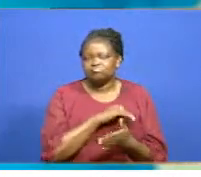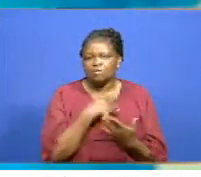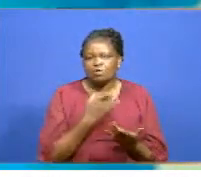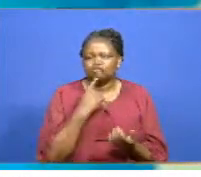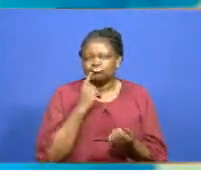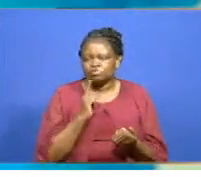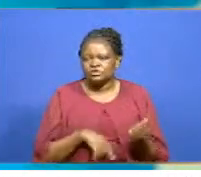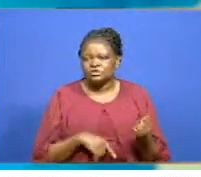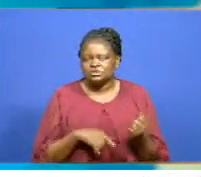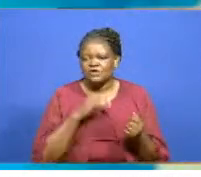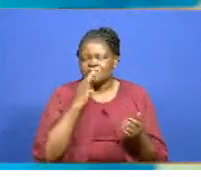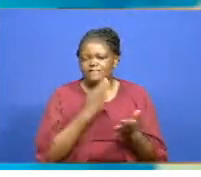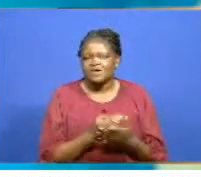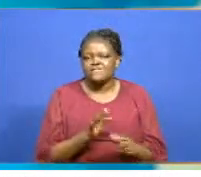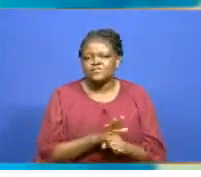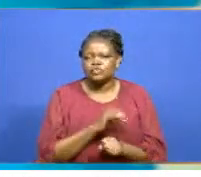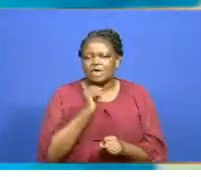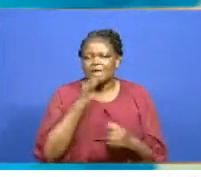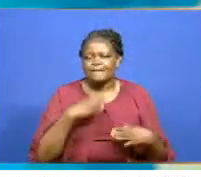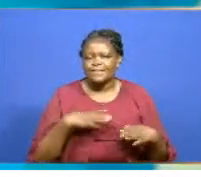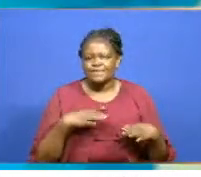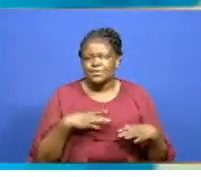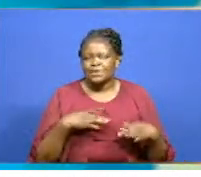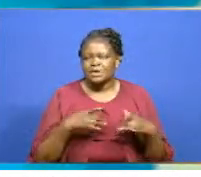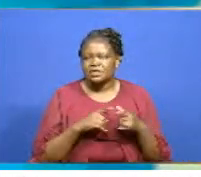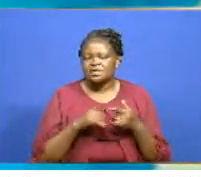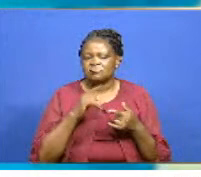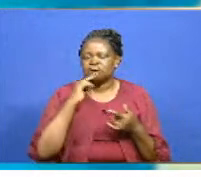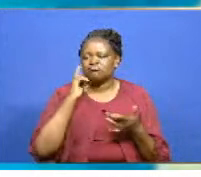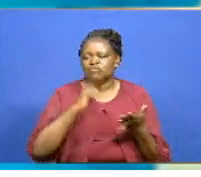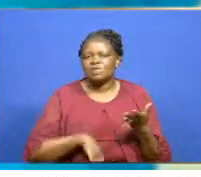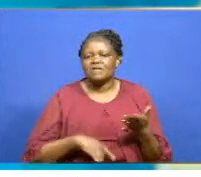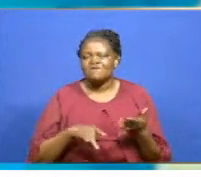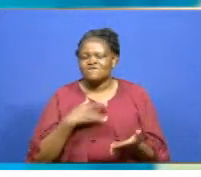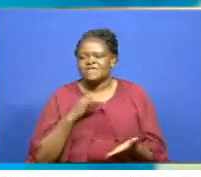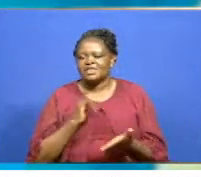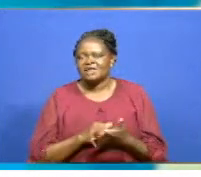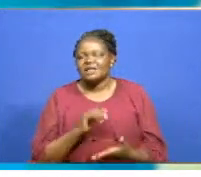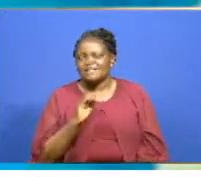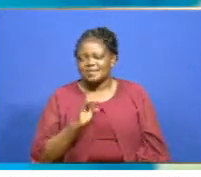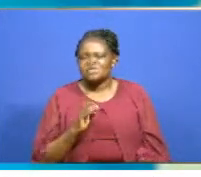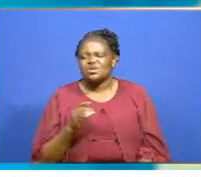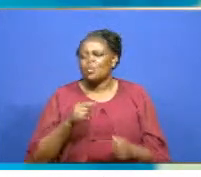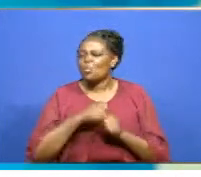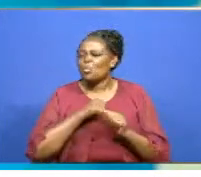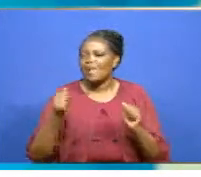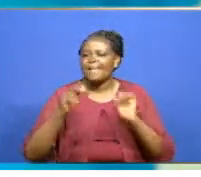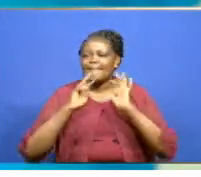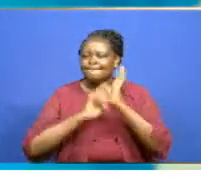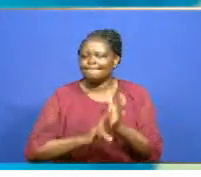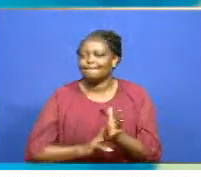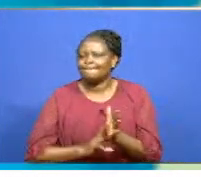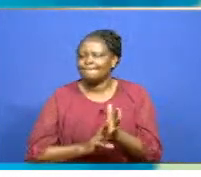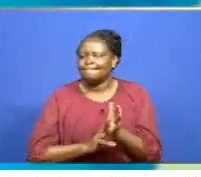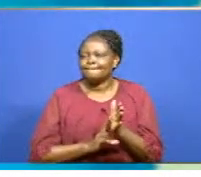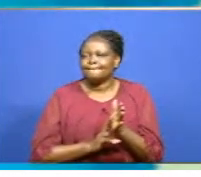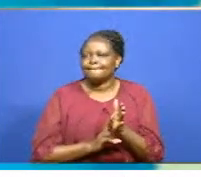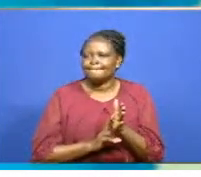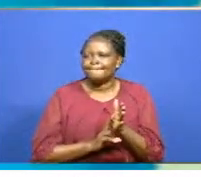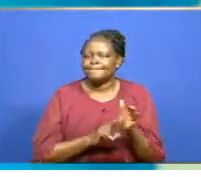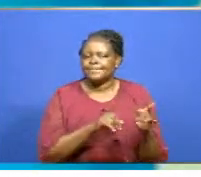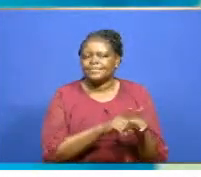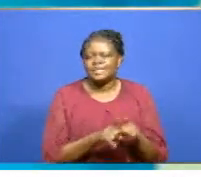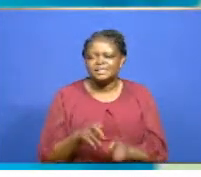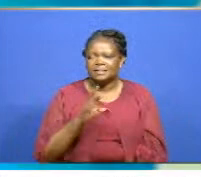ulivyosema uaminifu kwa Wakenya, kutoka kwa Wakenya. Yes, ni kwamba tunafili IBC is well represented. Kama